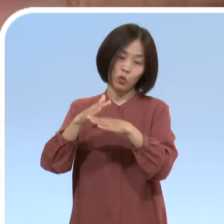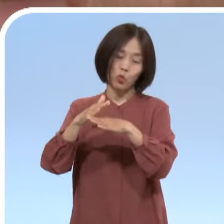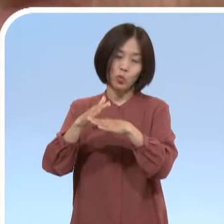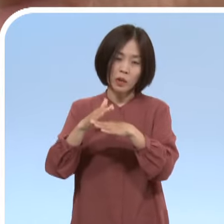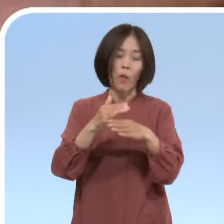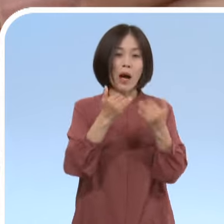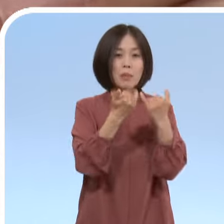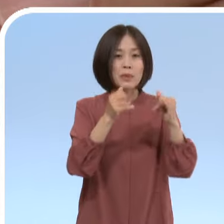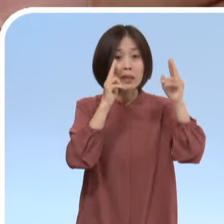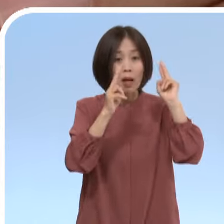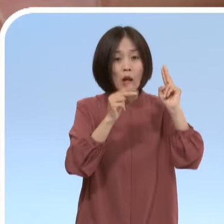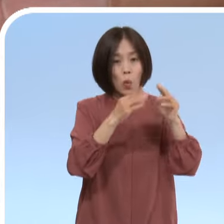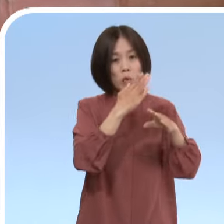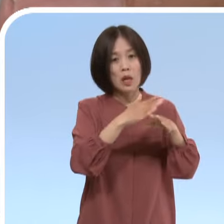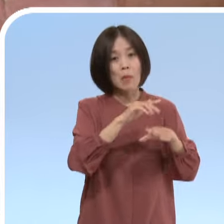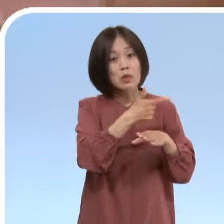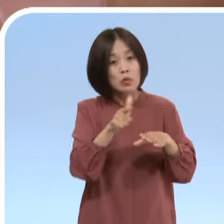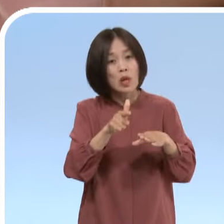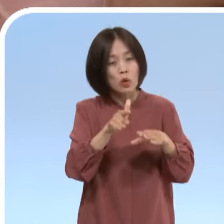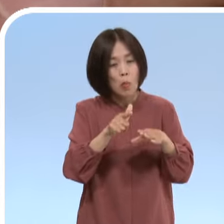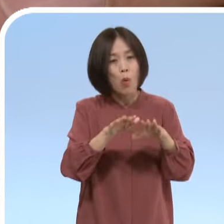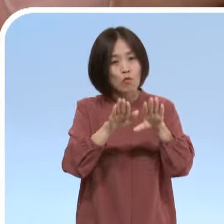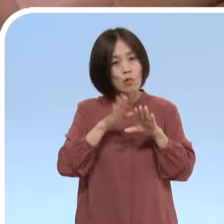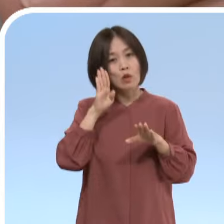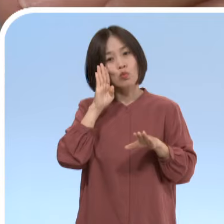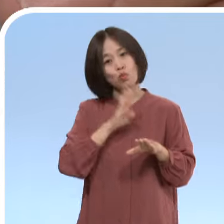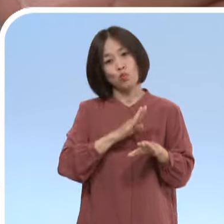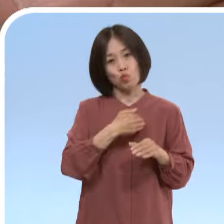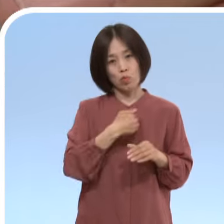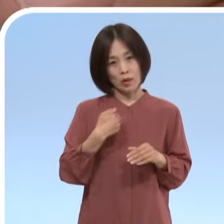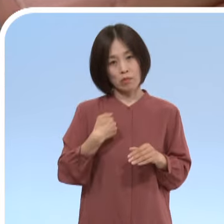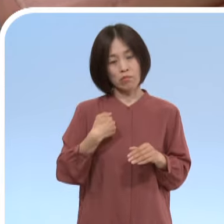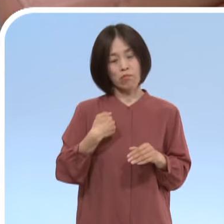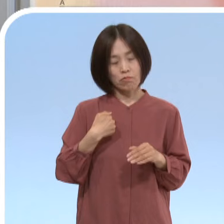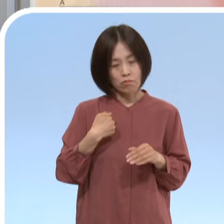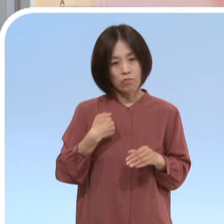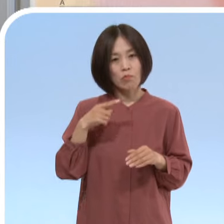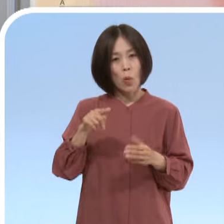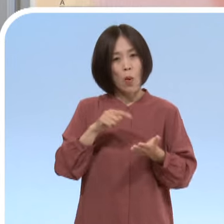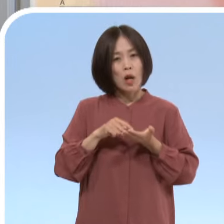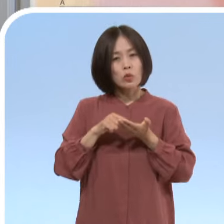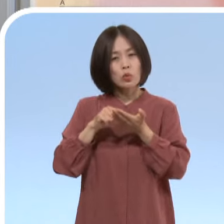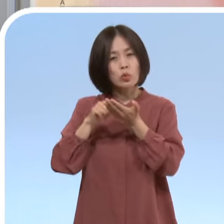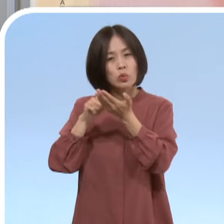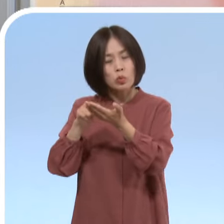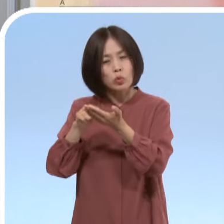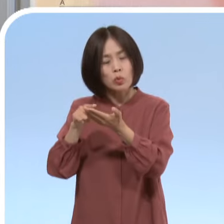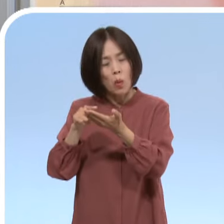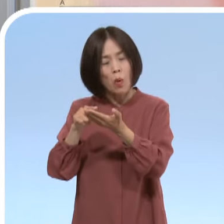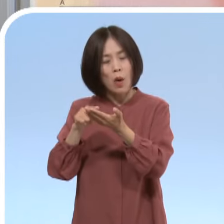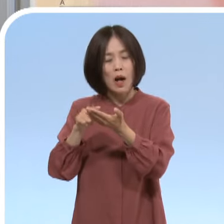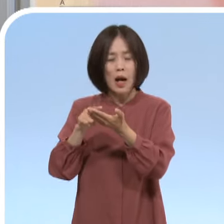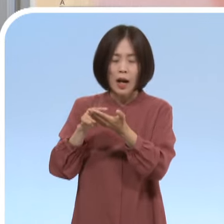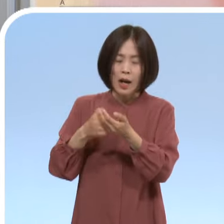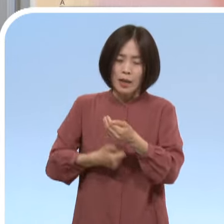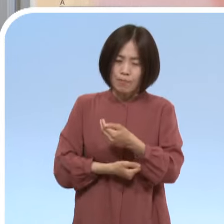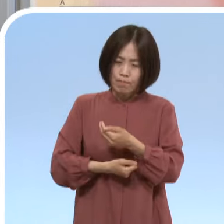政サービスであるとか民間のサービスも使いやすくなる、そういった効果がございます。 これを届け出ること自体に